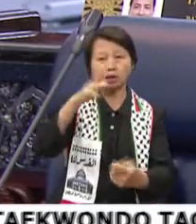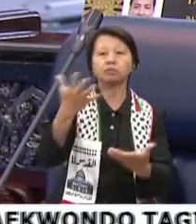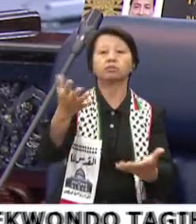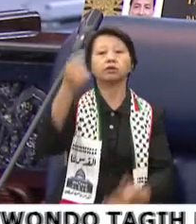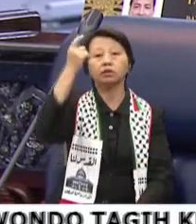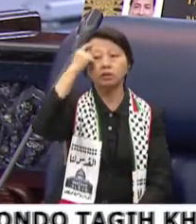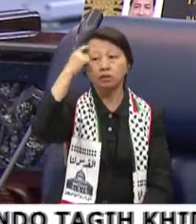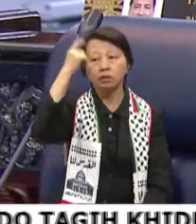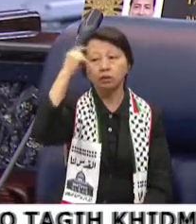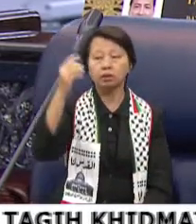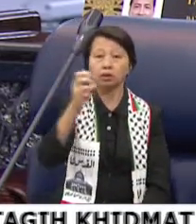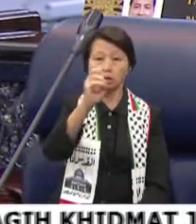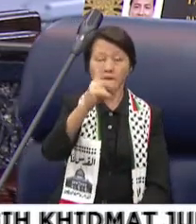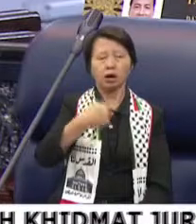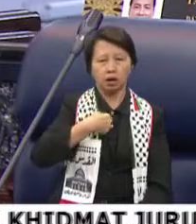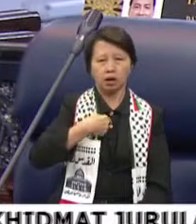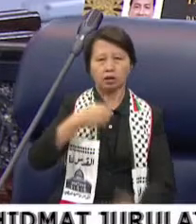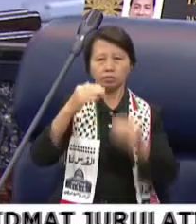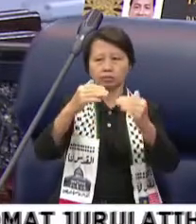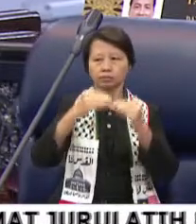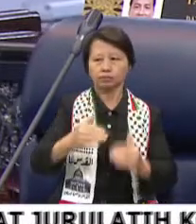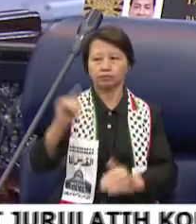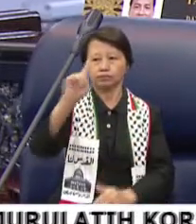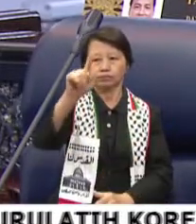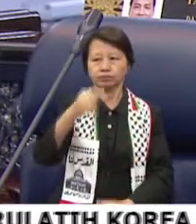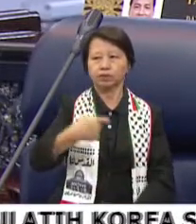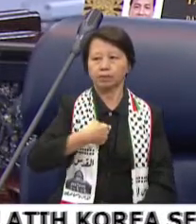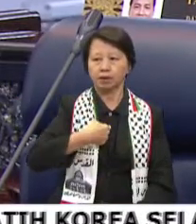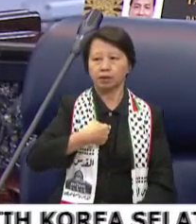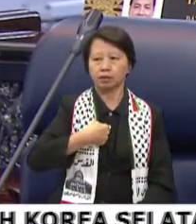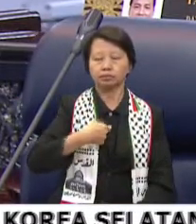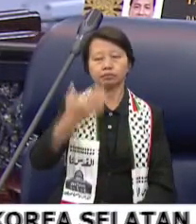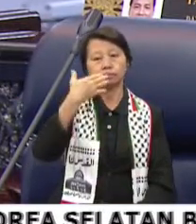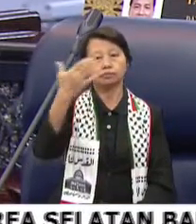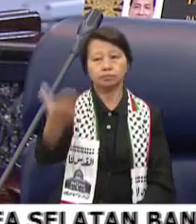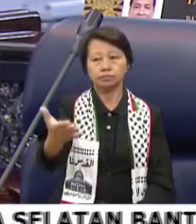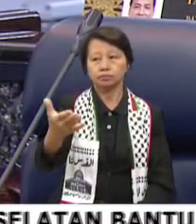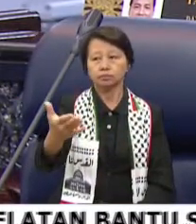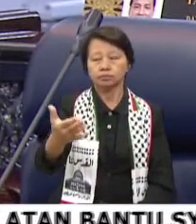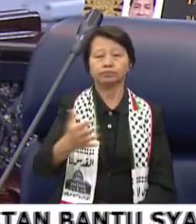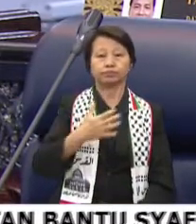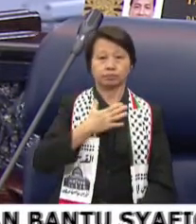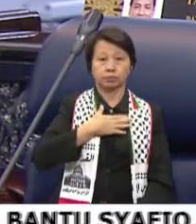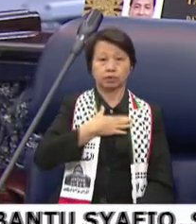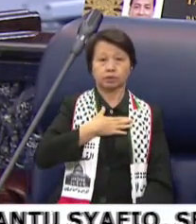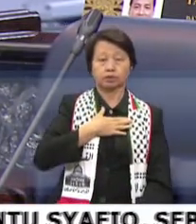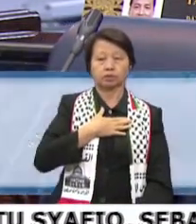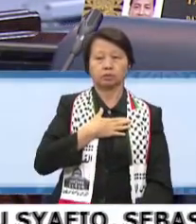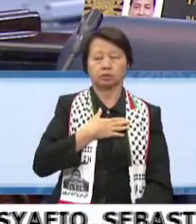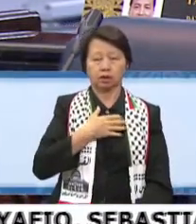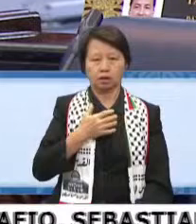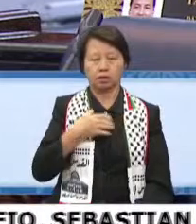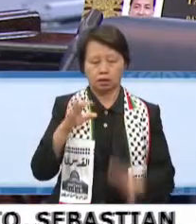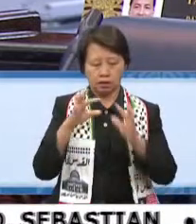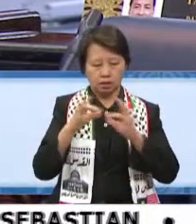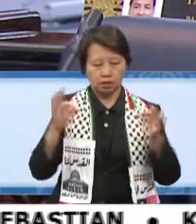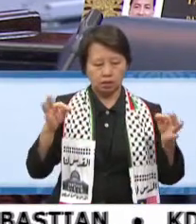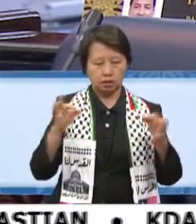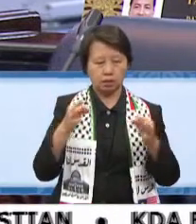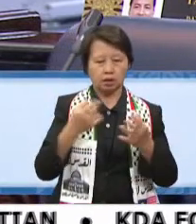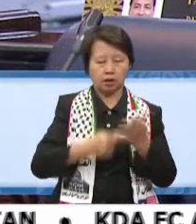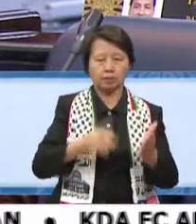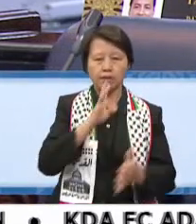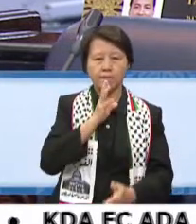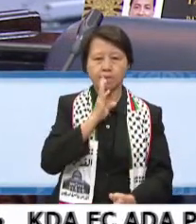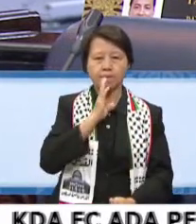Bayangkanlah Oke saya teruskan kepada soalan saya terima kasih saya memetik Apa yang disebut oleh yang